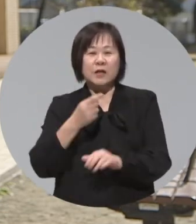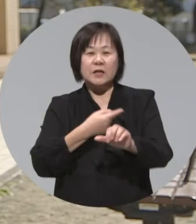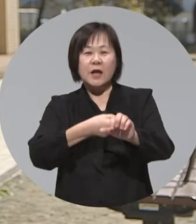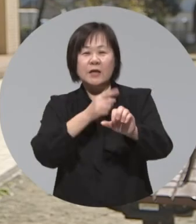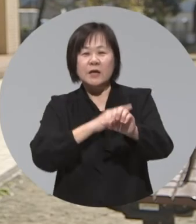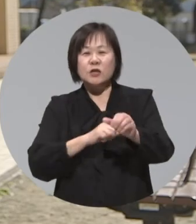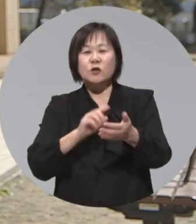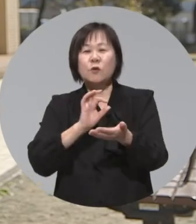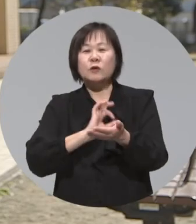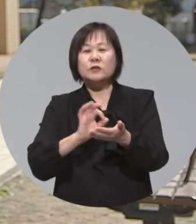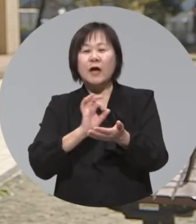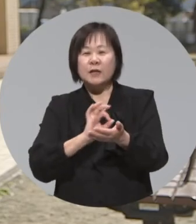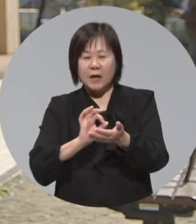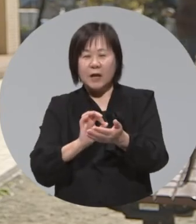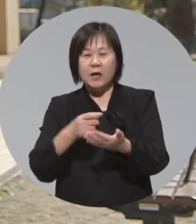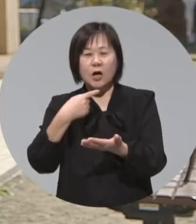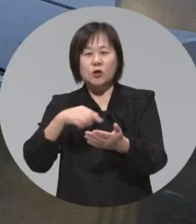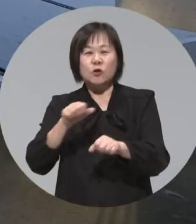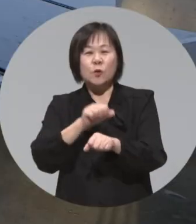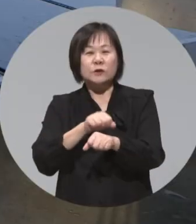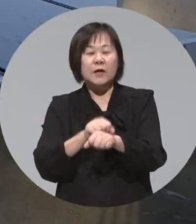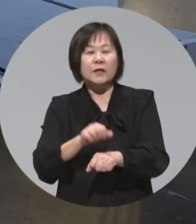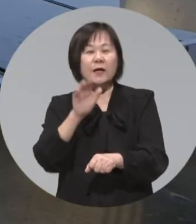った教材になっているんです。